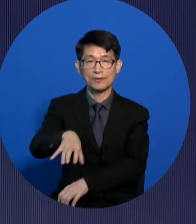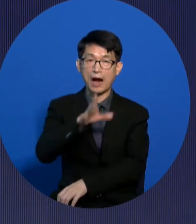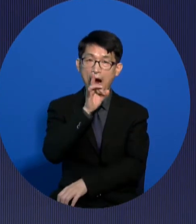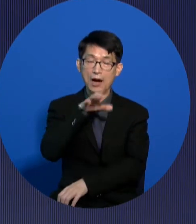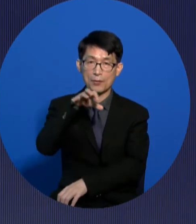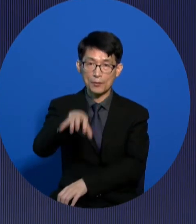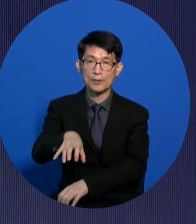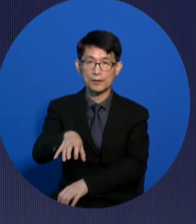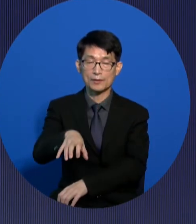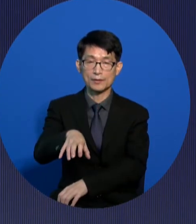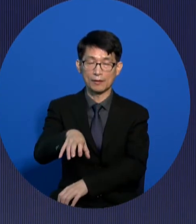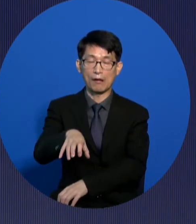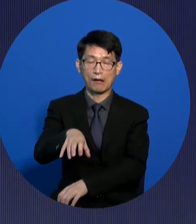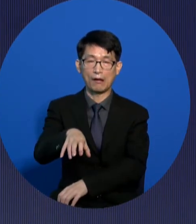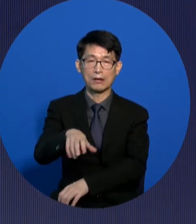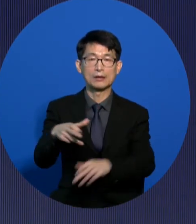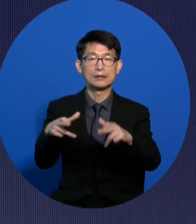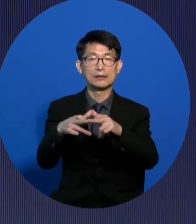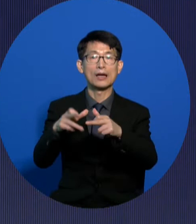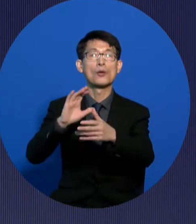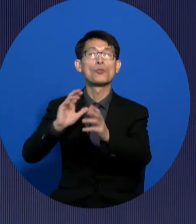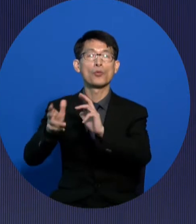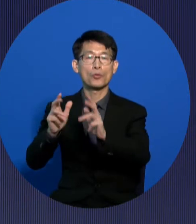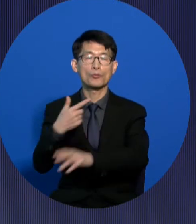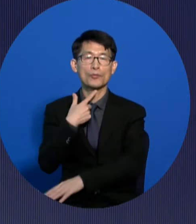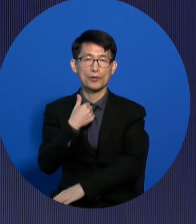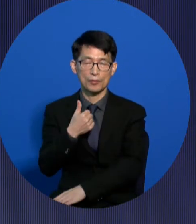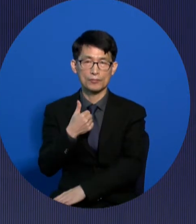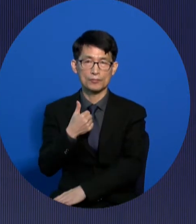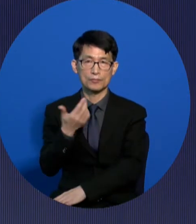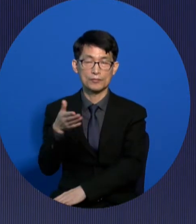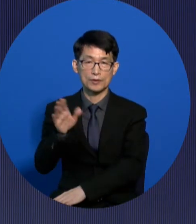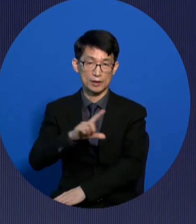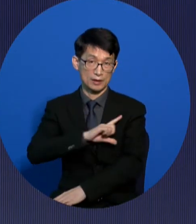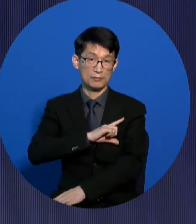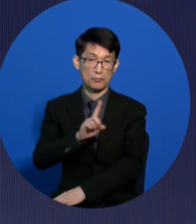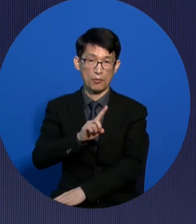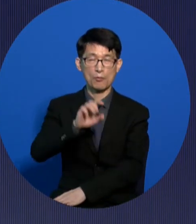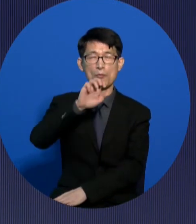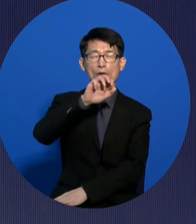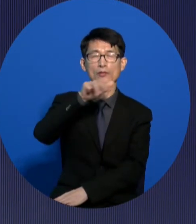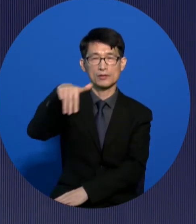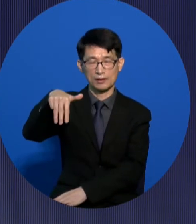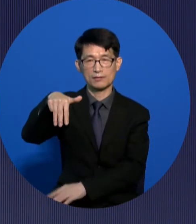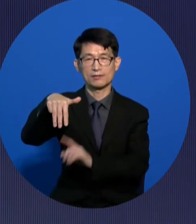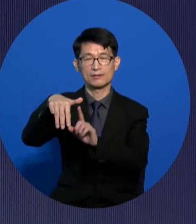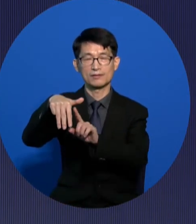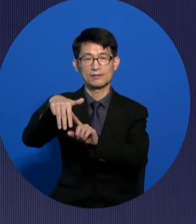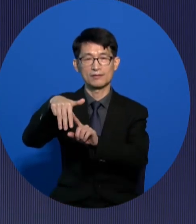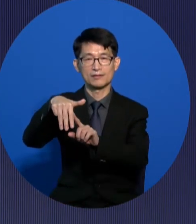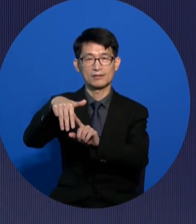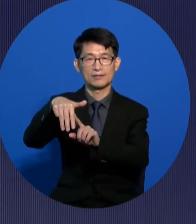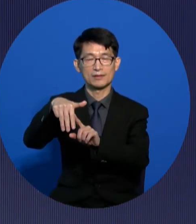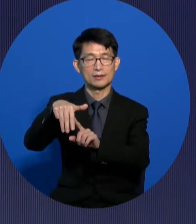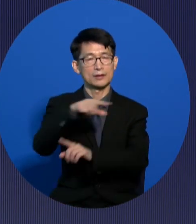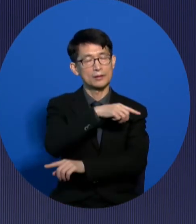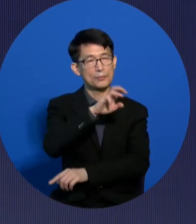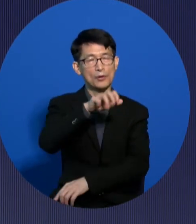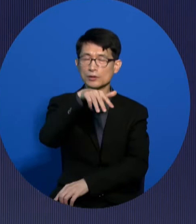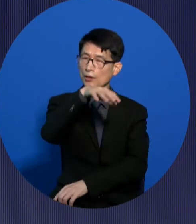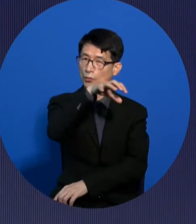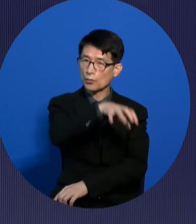평화 포럼을 하더라고요. 그러니까 평창 포럼을 하더라고요. 그래서 이런 것들도 좀 고민을 해봐야 되는 거